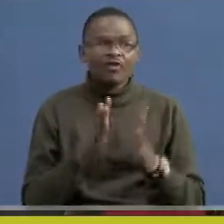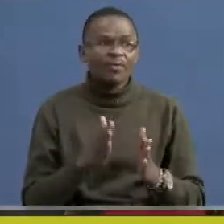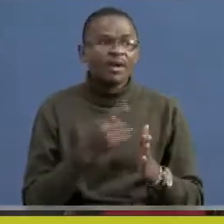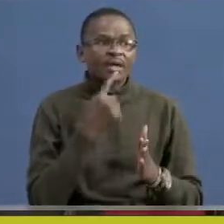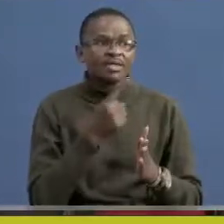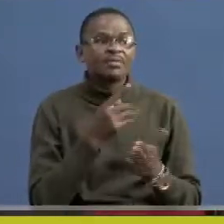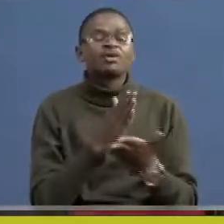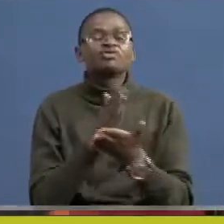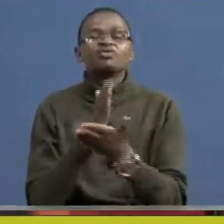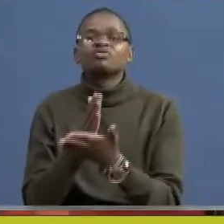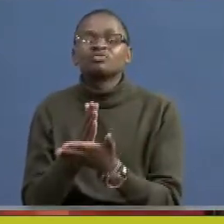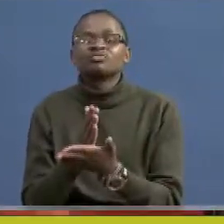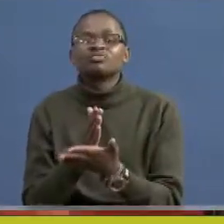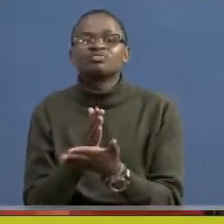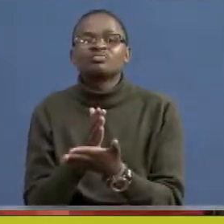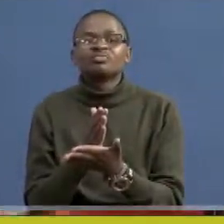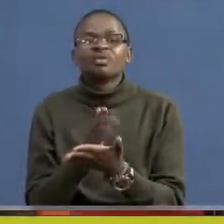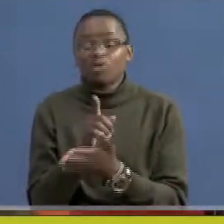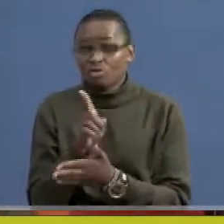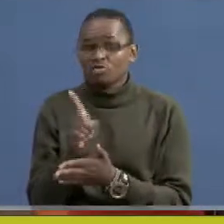wazi ya kwamba